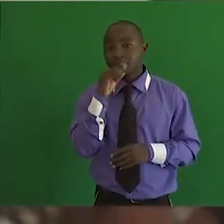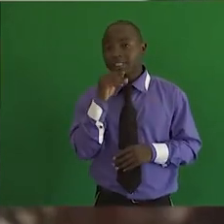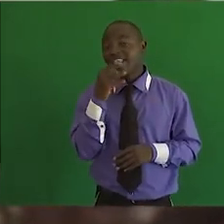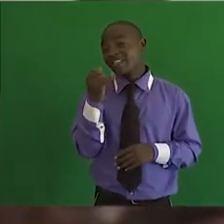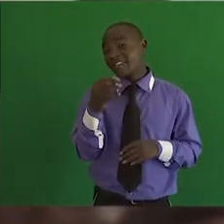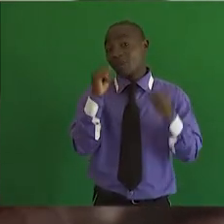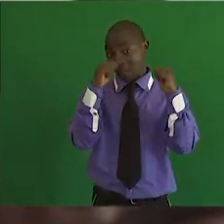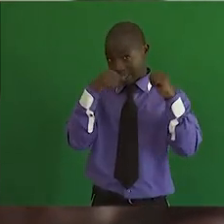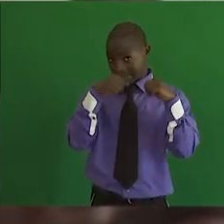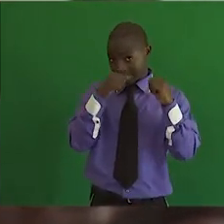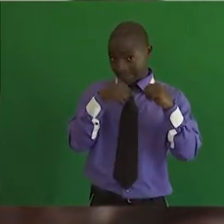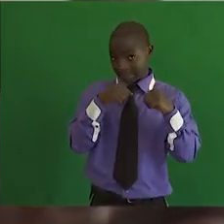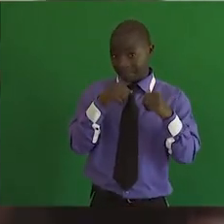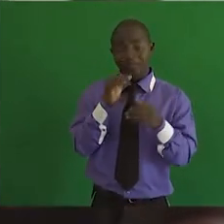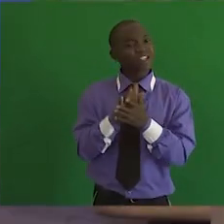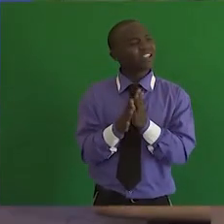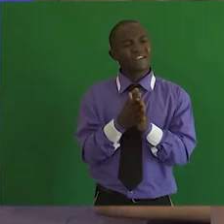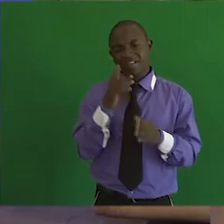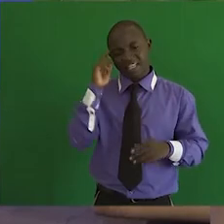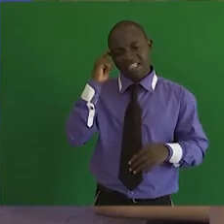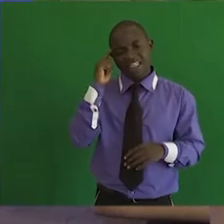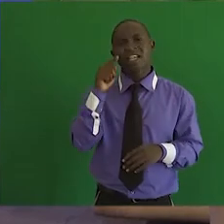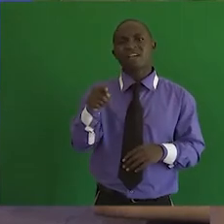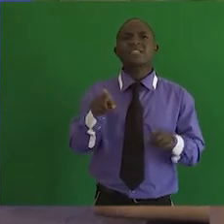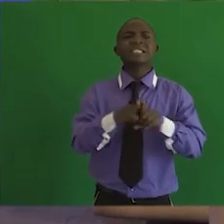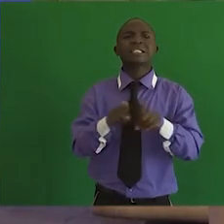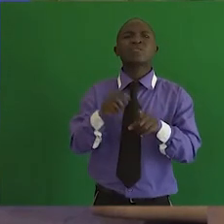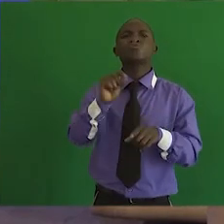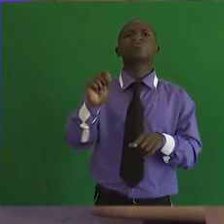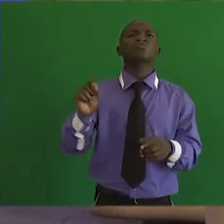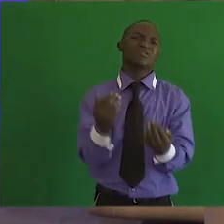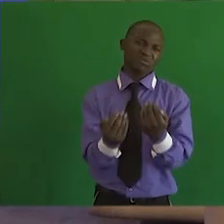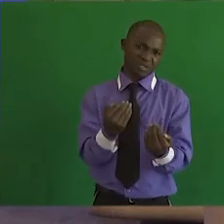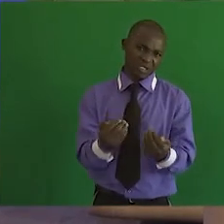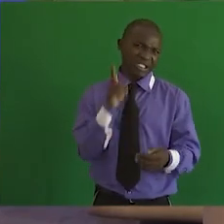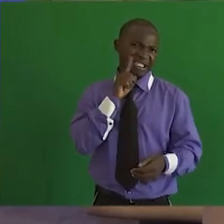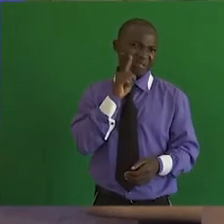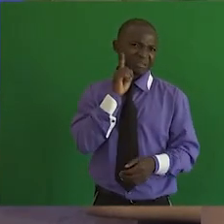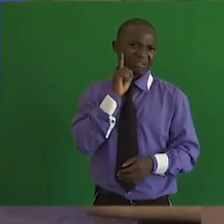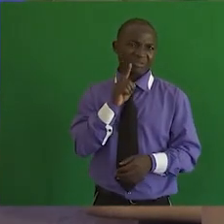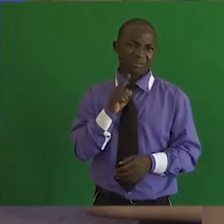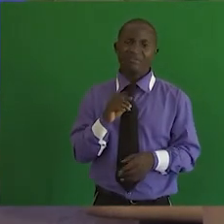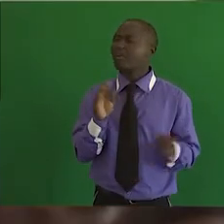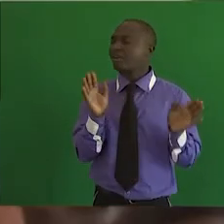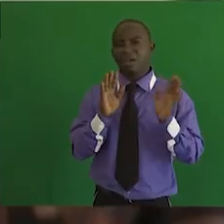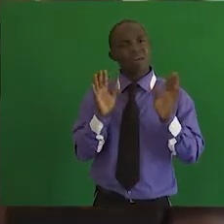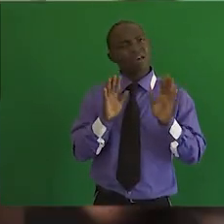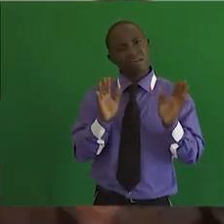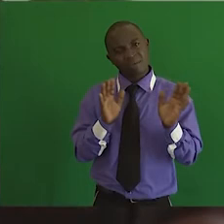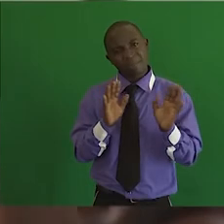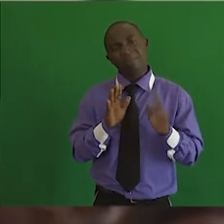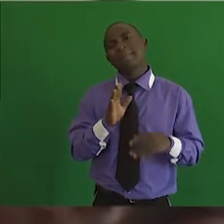anonyanya kufungira zvikurukuru ndavamwene. Vanhu vachifungira. Vamwene vanofungira kumuroora vavo